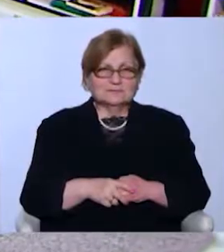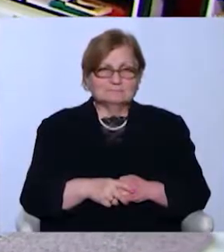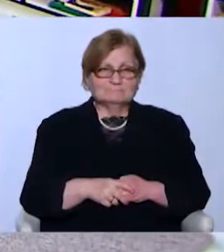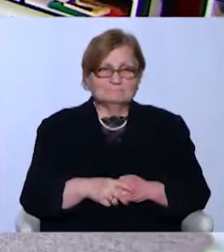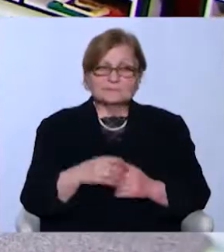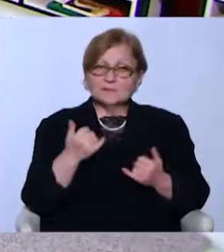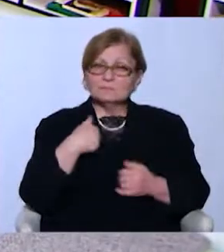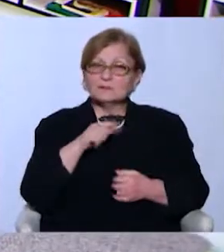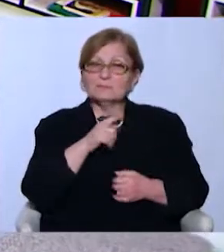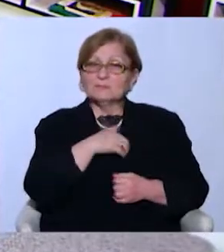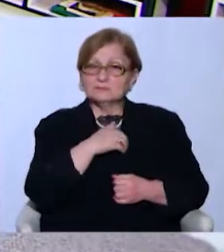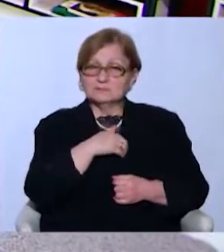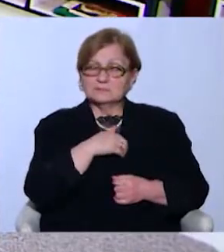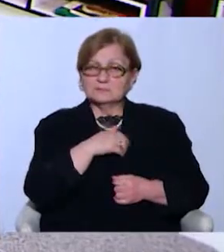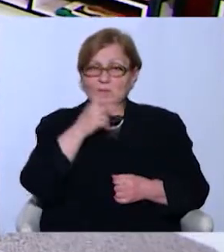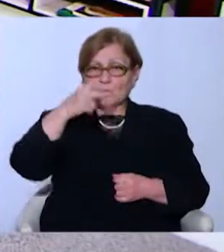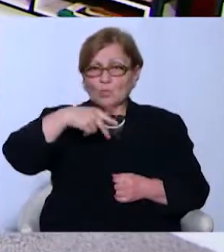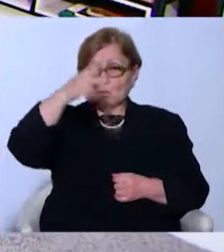ეხლა მე მინდა ამათი